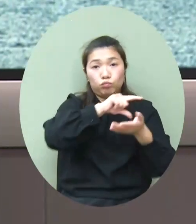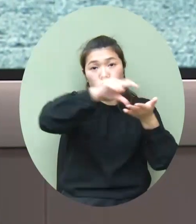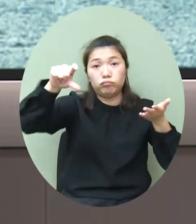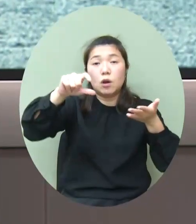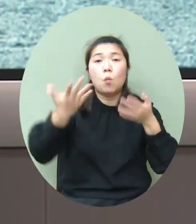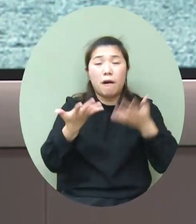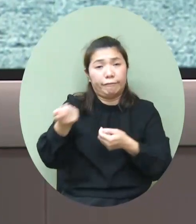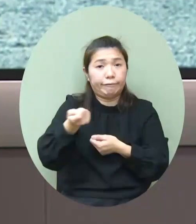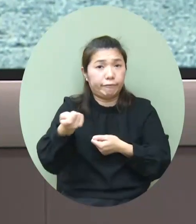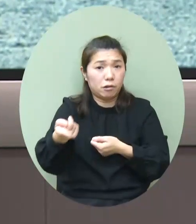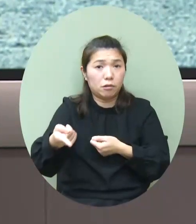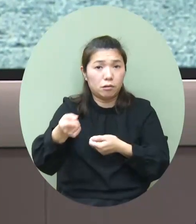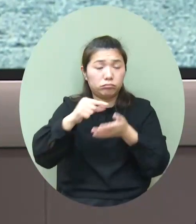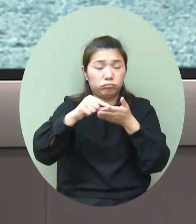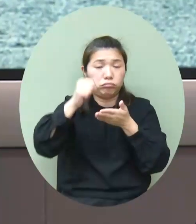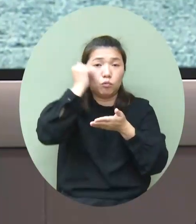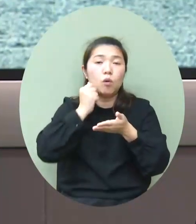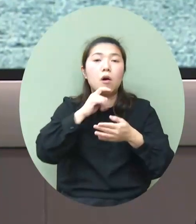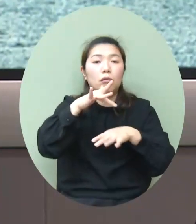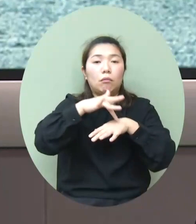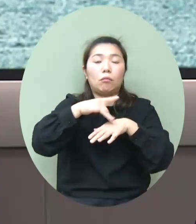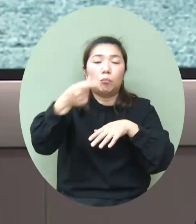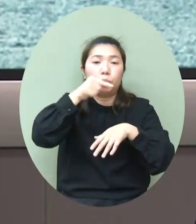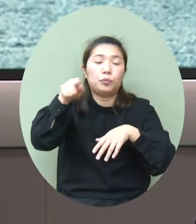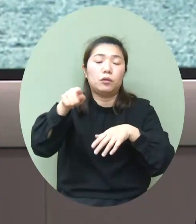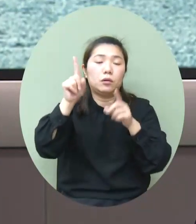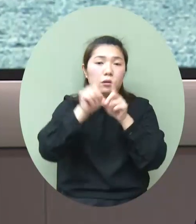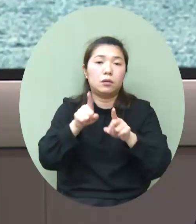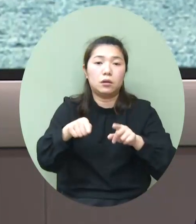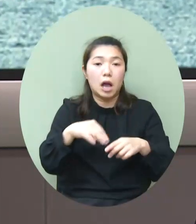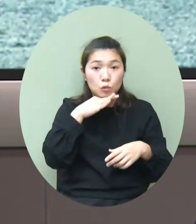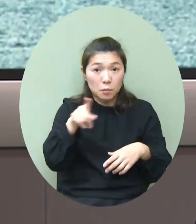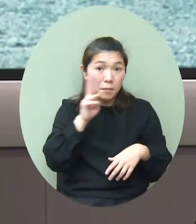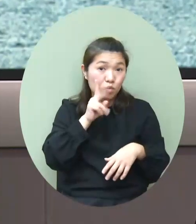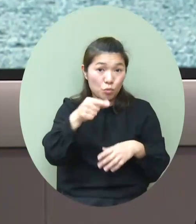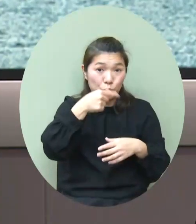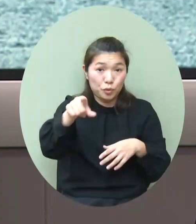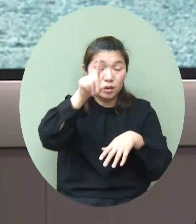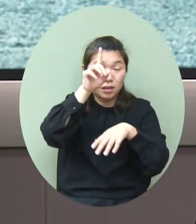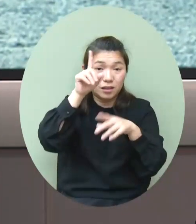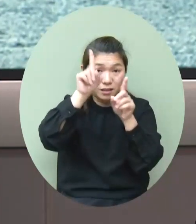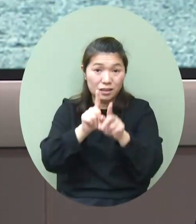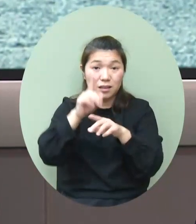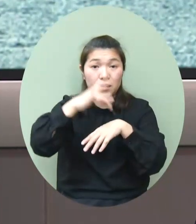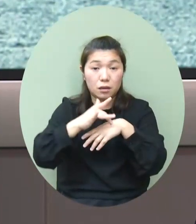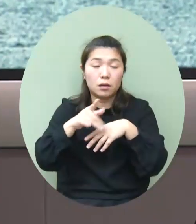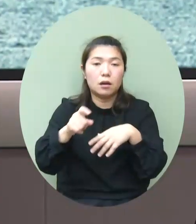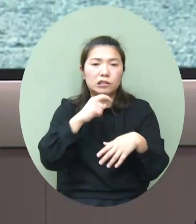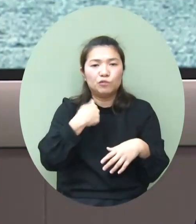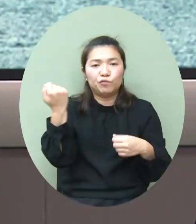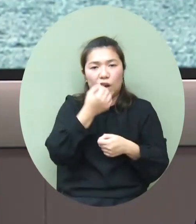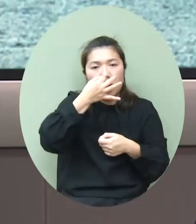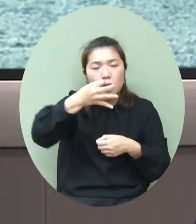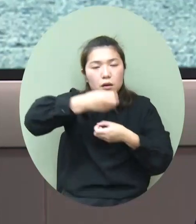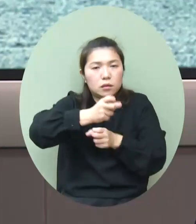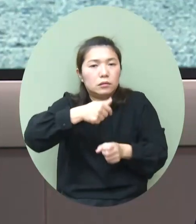隔半没有分房的话，那全部都可以作为密切接触者。我们会